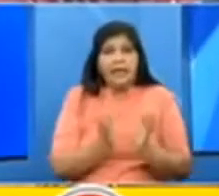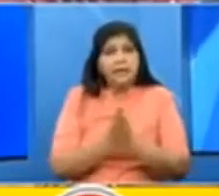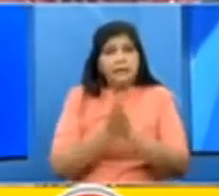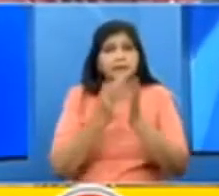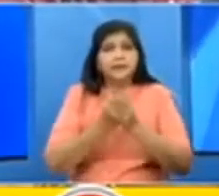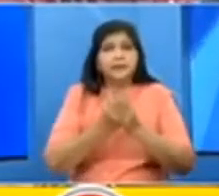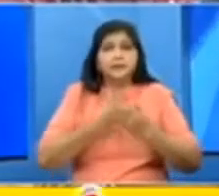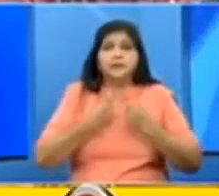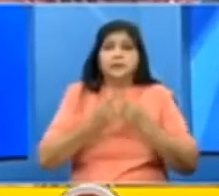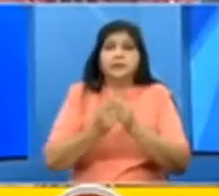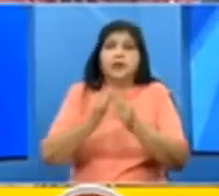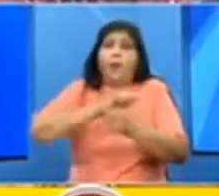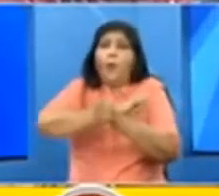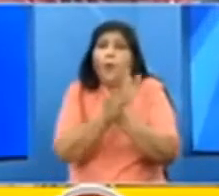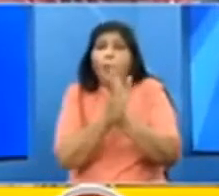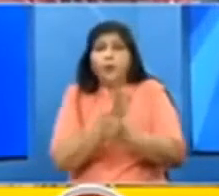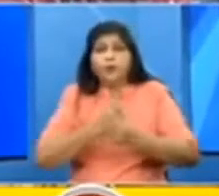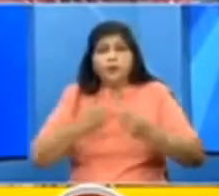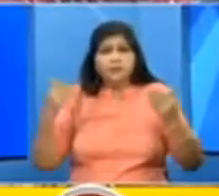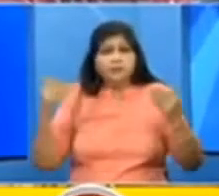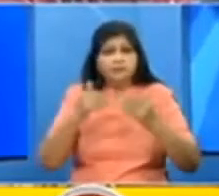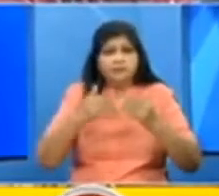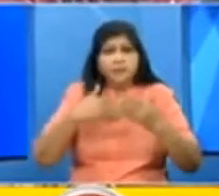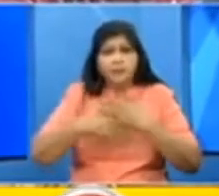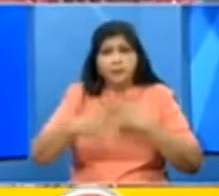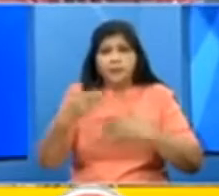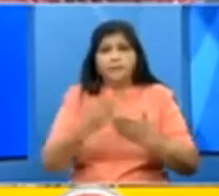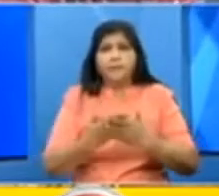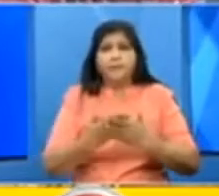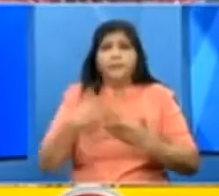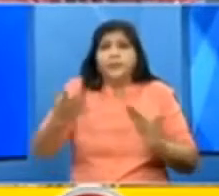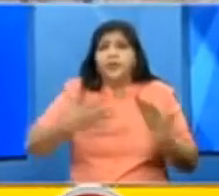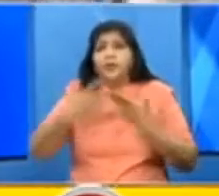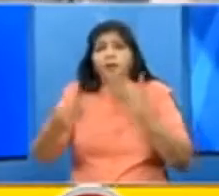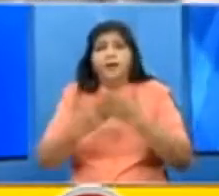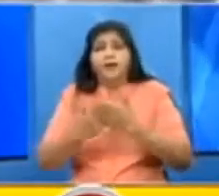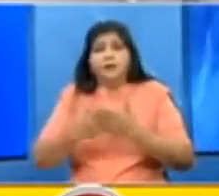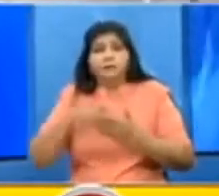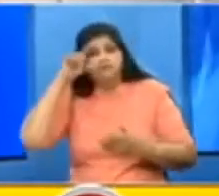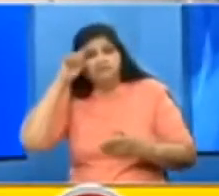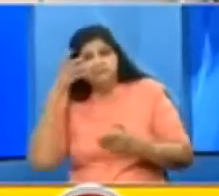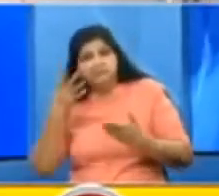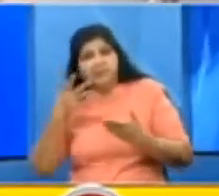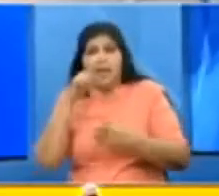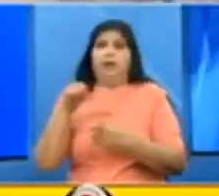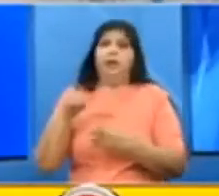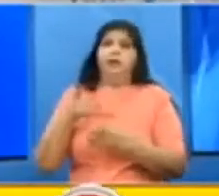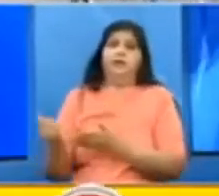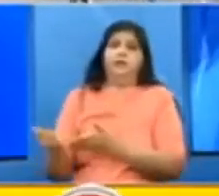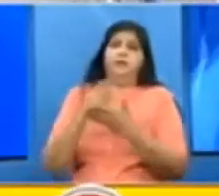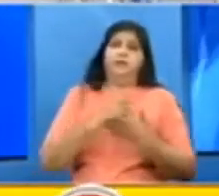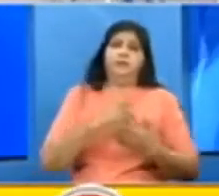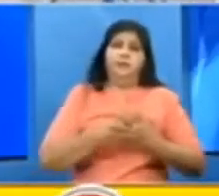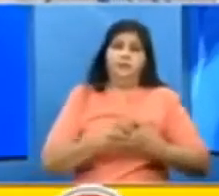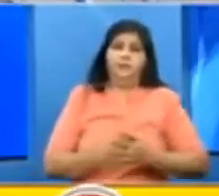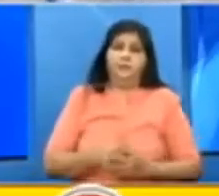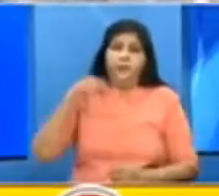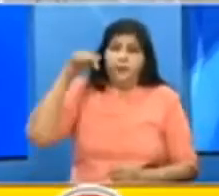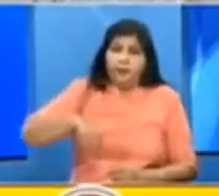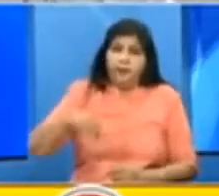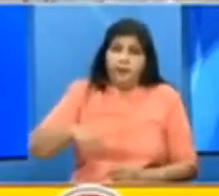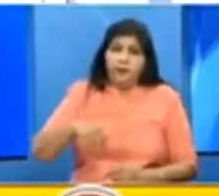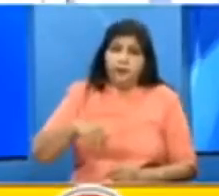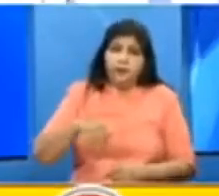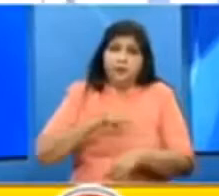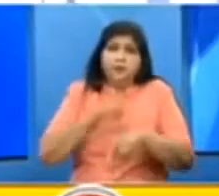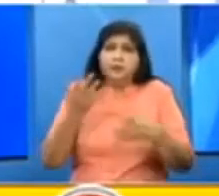तरह कोरोना से मुकाबला किया है, उसने अनेक आशंकाओं को गलत साबित कर दिया है। आज हमारे देश